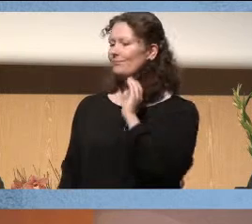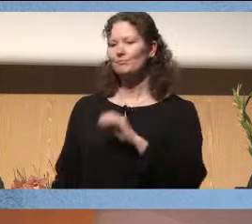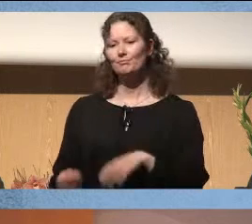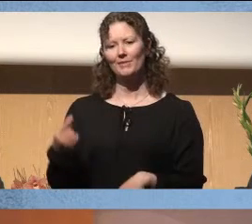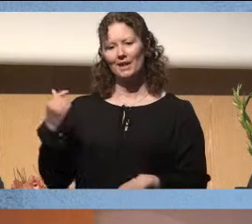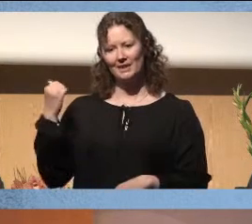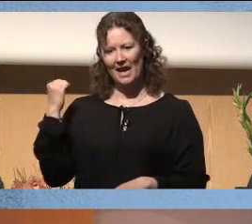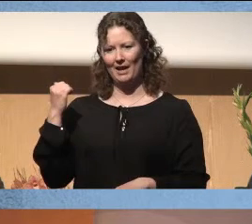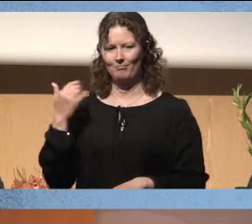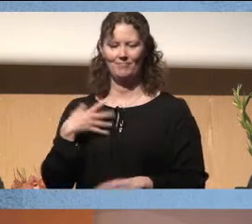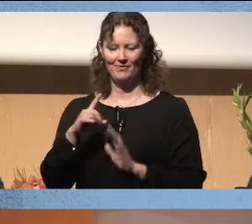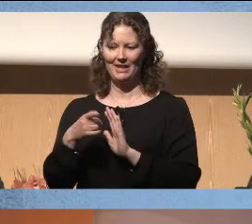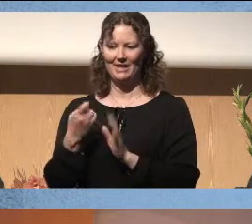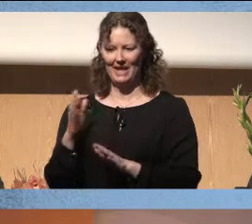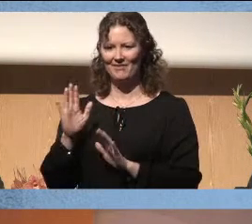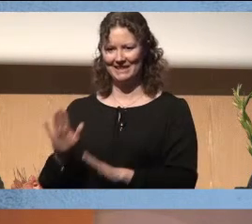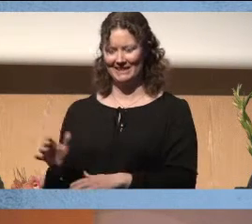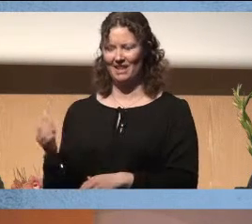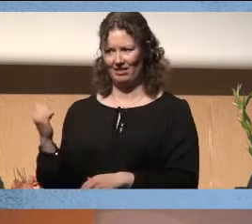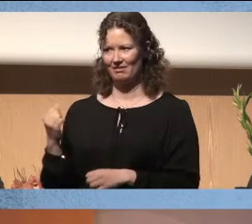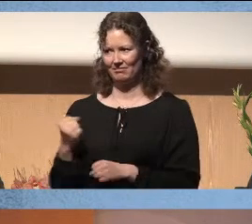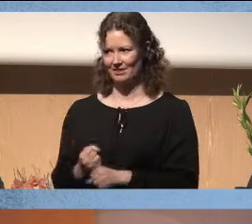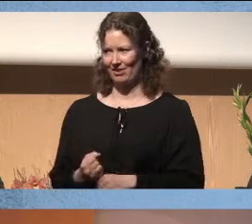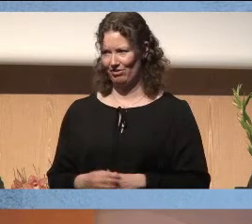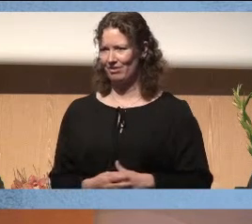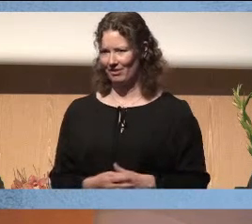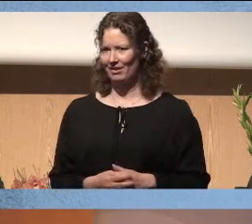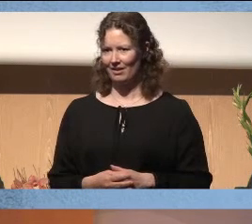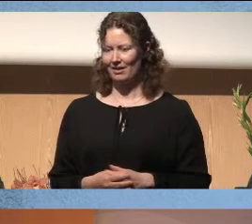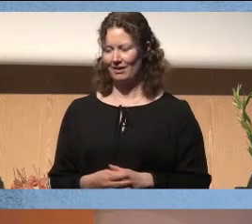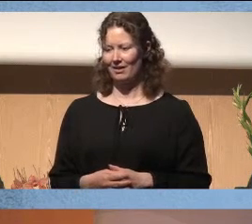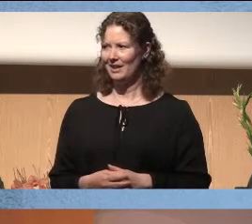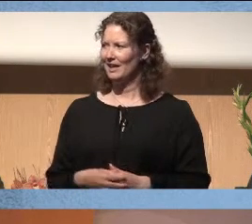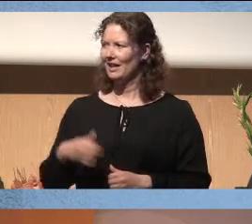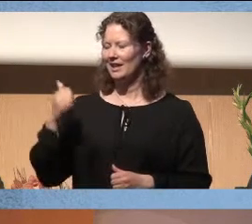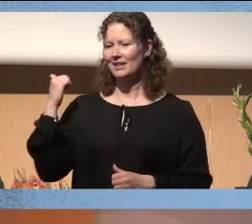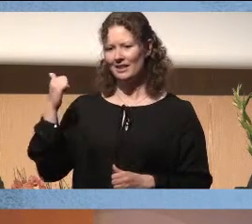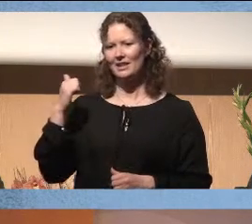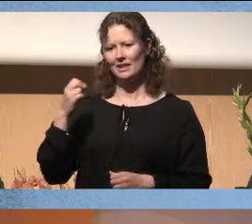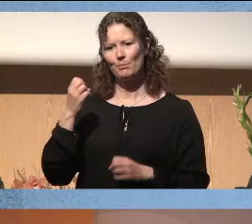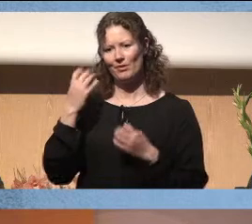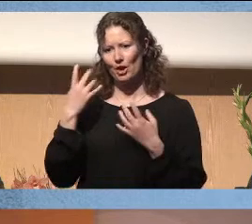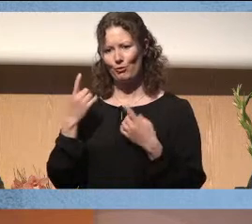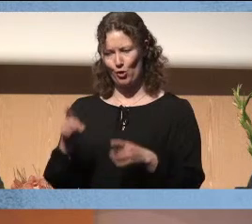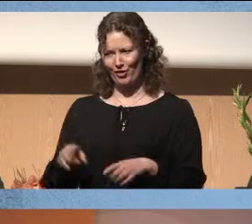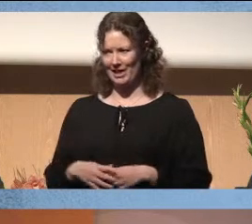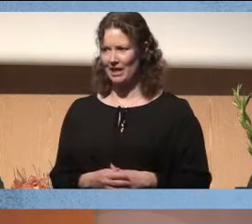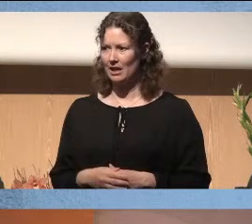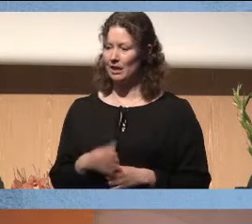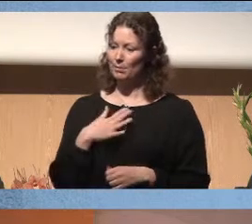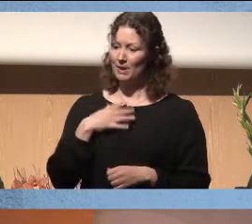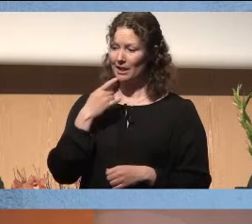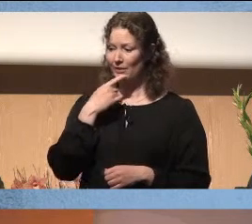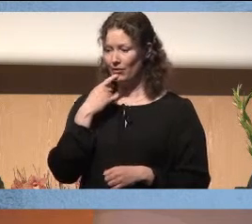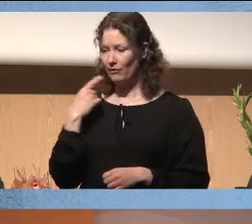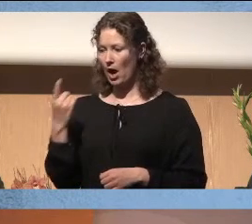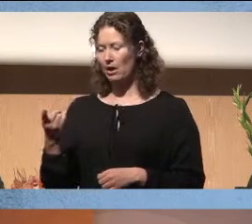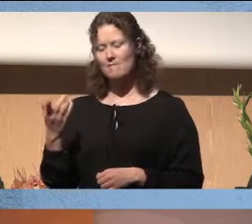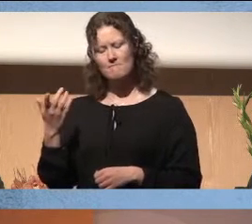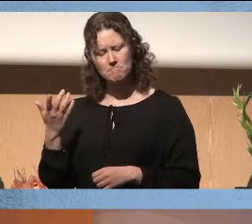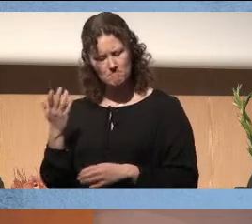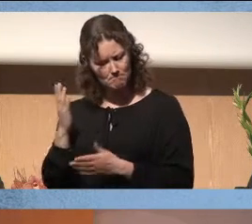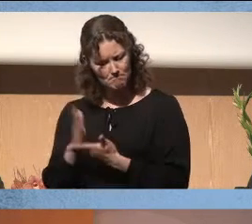kreve sitt. Ikke sant? Og dette må vi få til. Faren min er dønn